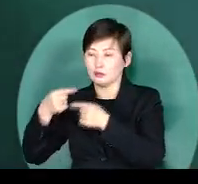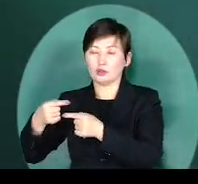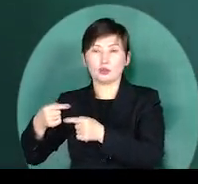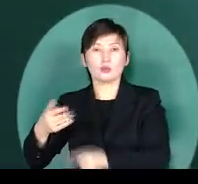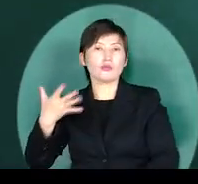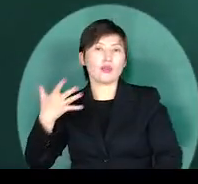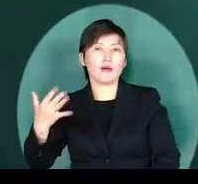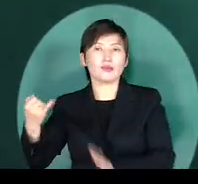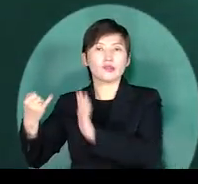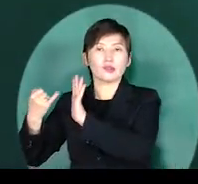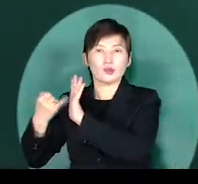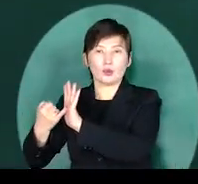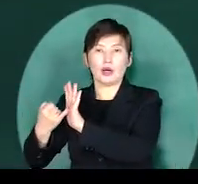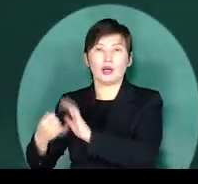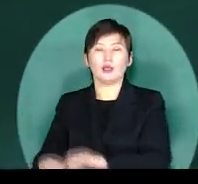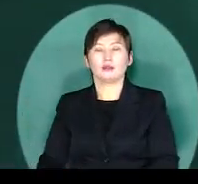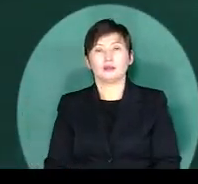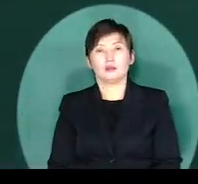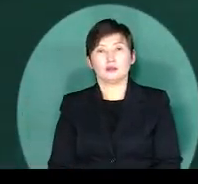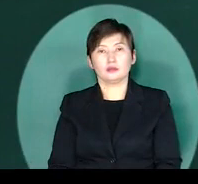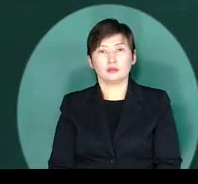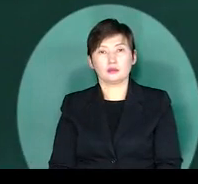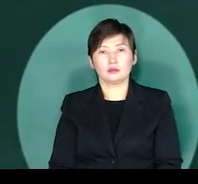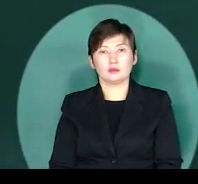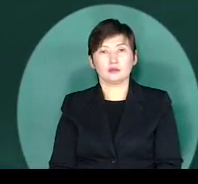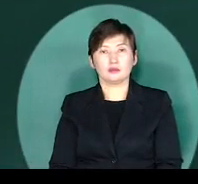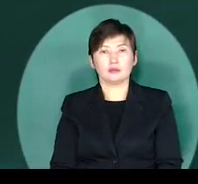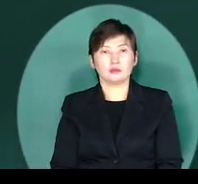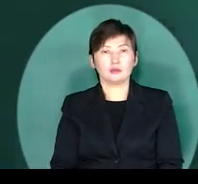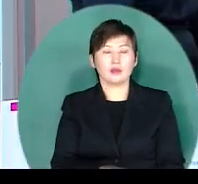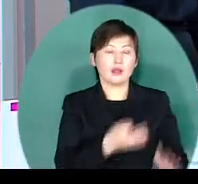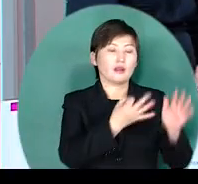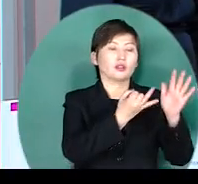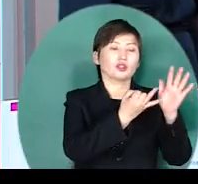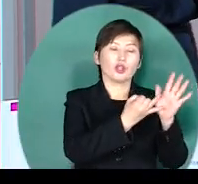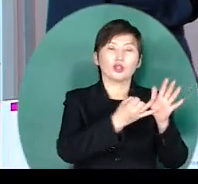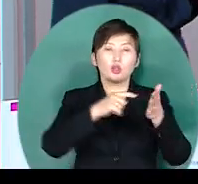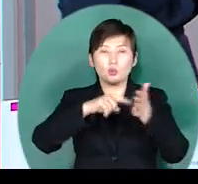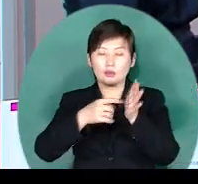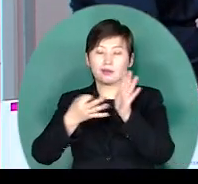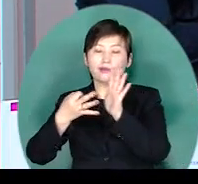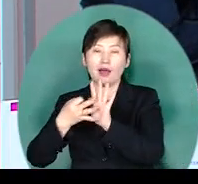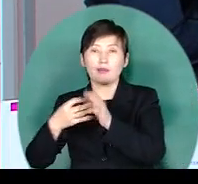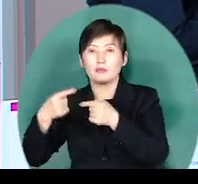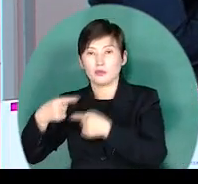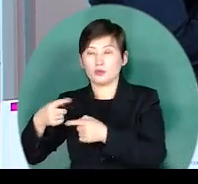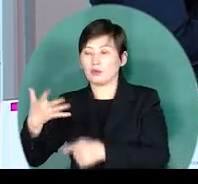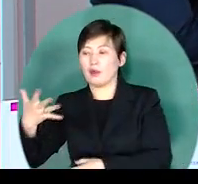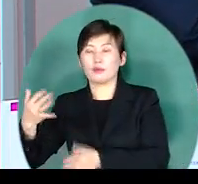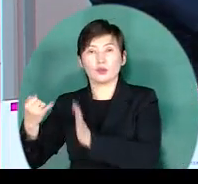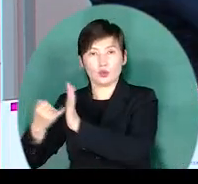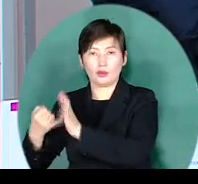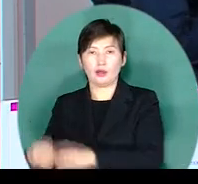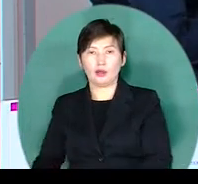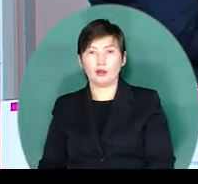56 7 8-ийн бас 56 гарч. Энийг бүгдээрээ сайн ажиглая. Бас яасан бэ?